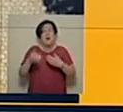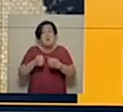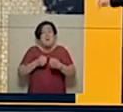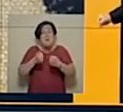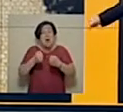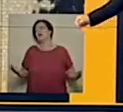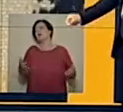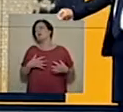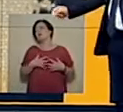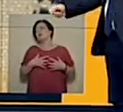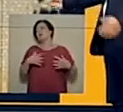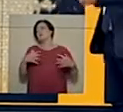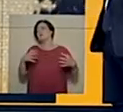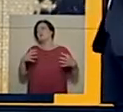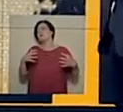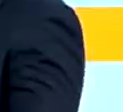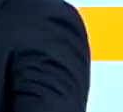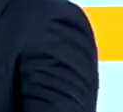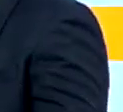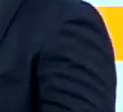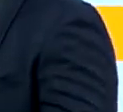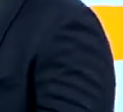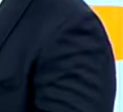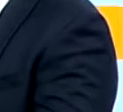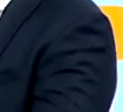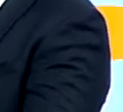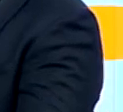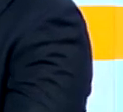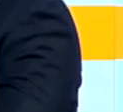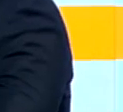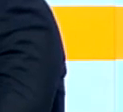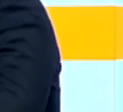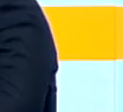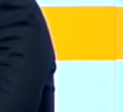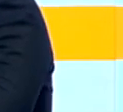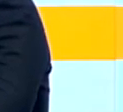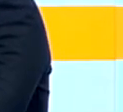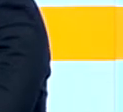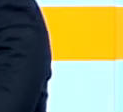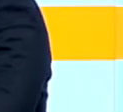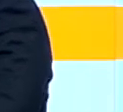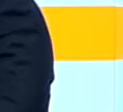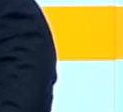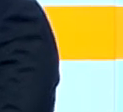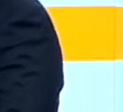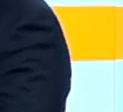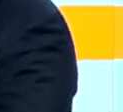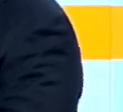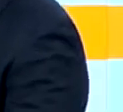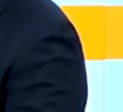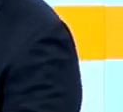και της τοπικής αυτοδιοίκησης. Και όσοι έχουν επομιστεί ένα σχεδιασμό που δεν έχει εκπονηθεί ποτέ και δεν έχει υλοποιηθεί και ποτέ.